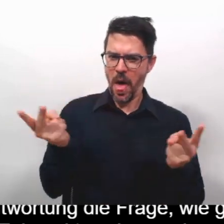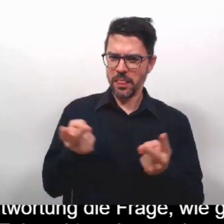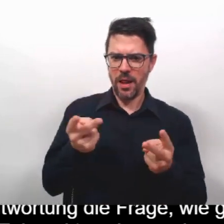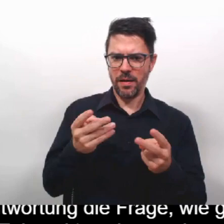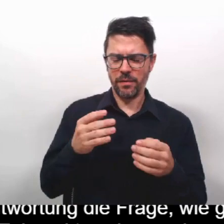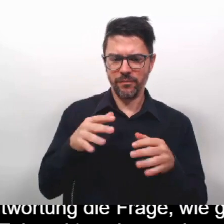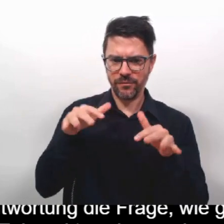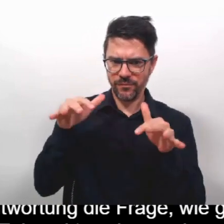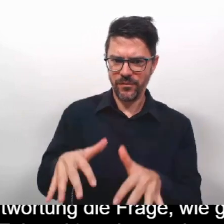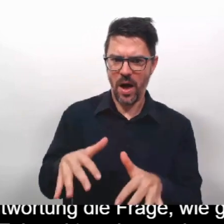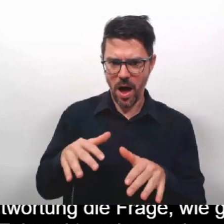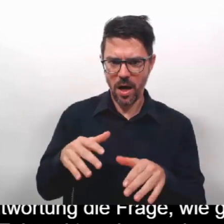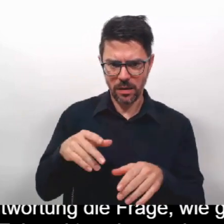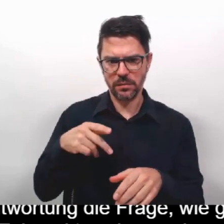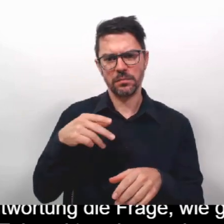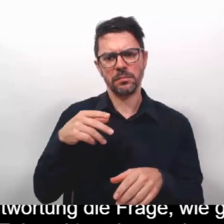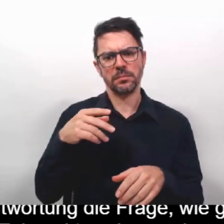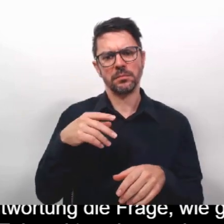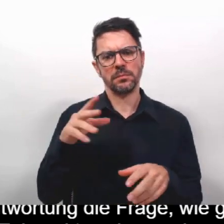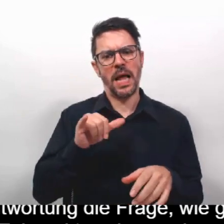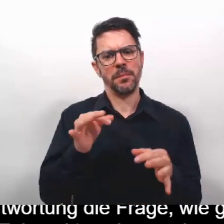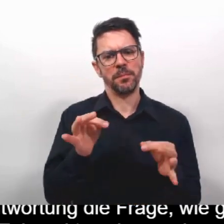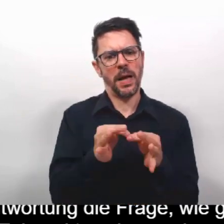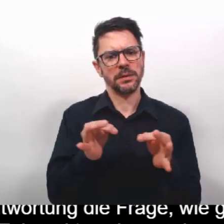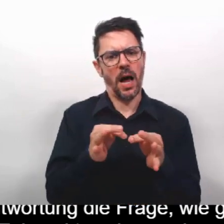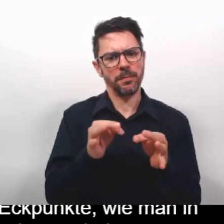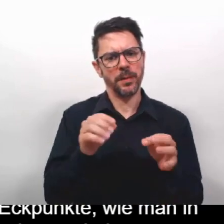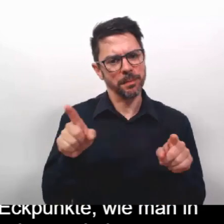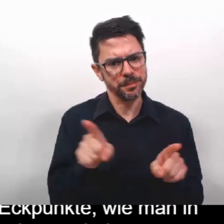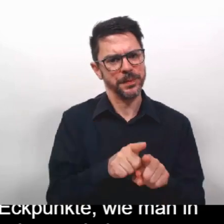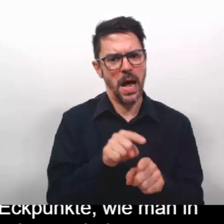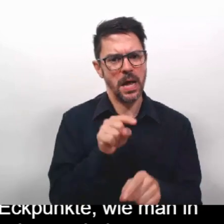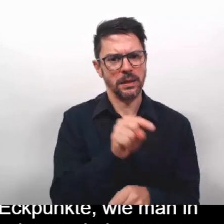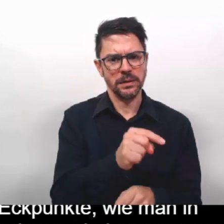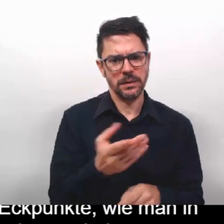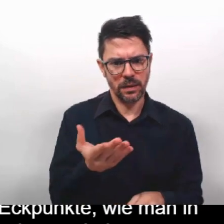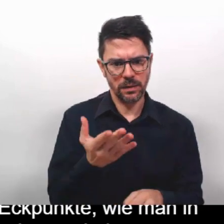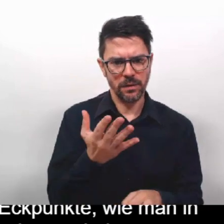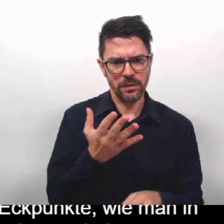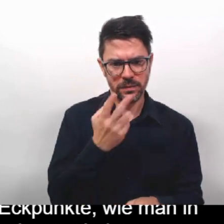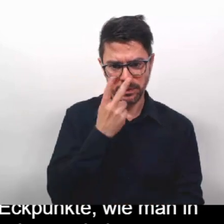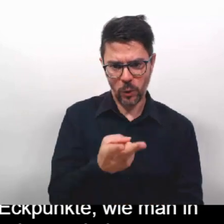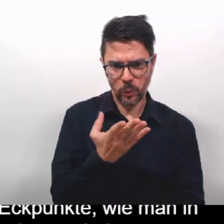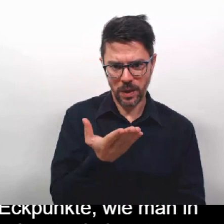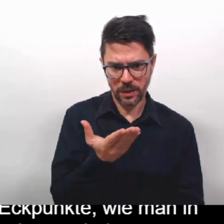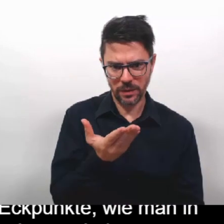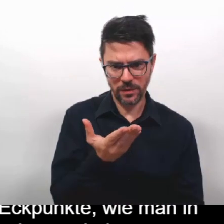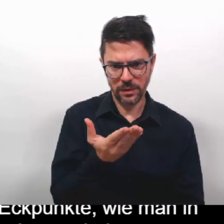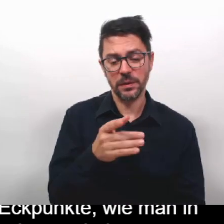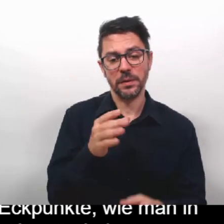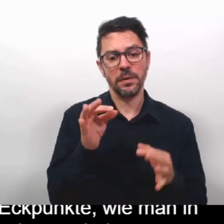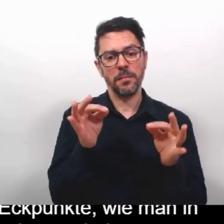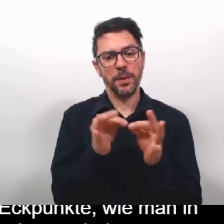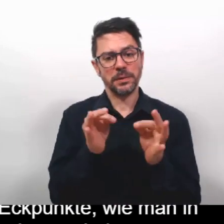Kenntnisse habe ich dazu nicht. Möglicherweise haben das die Gesundheitsbehörden schon ermitteln können.